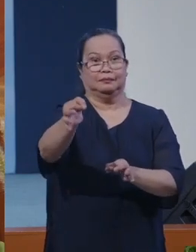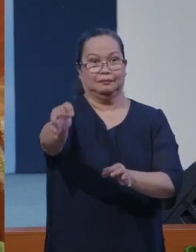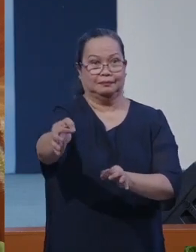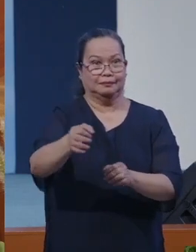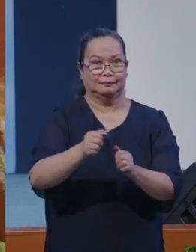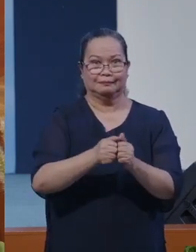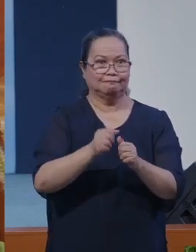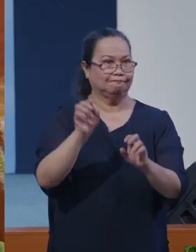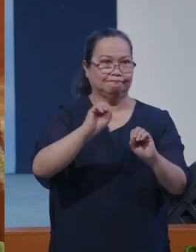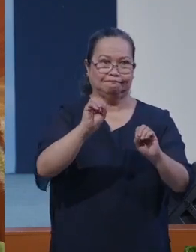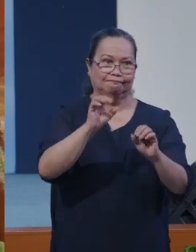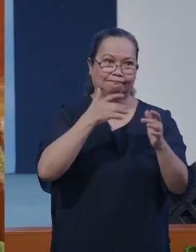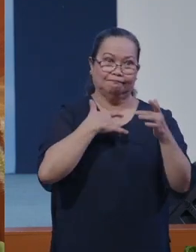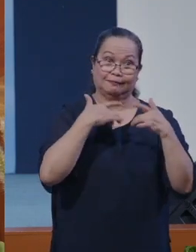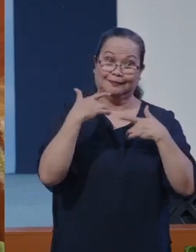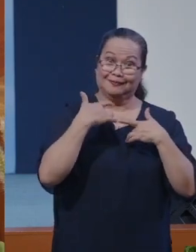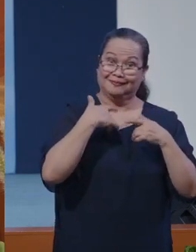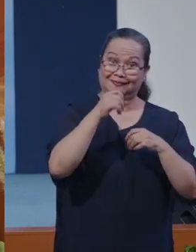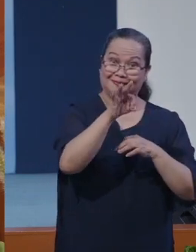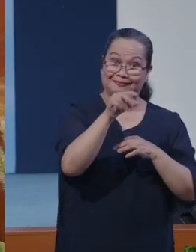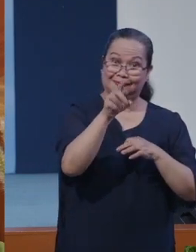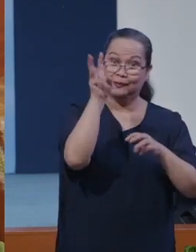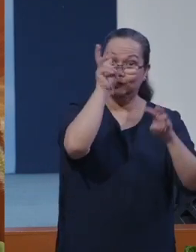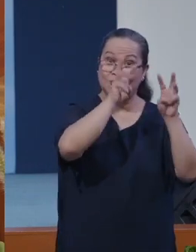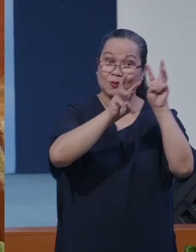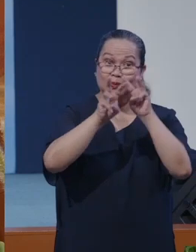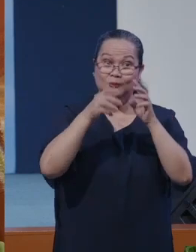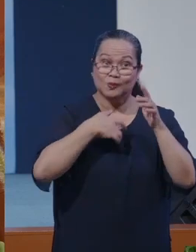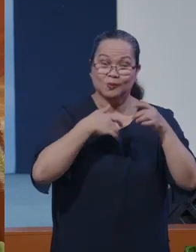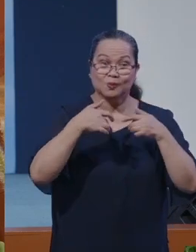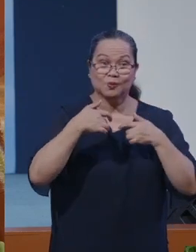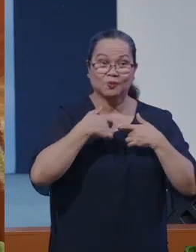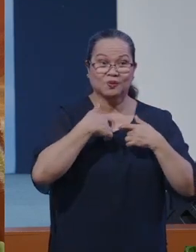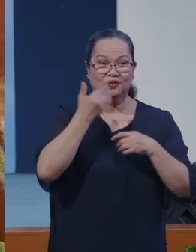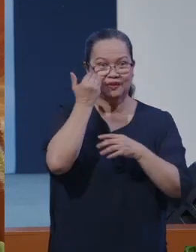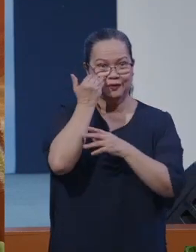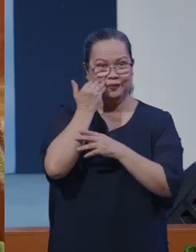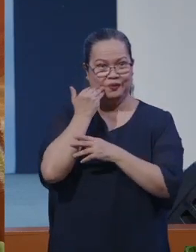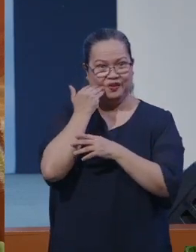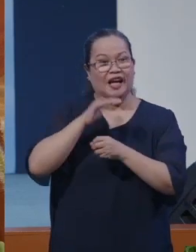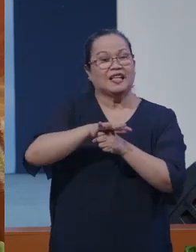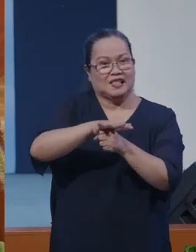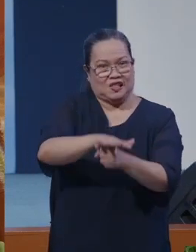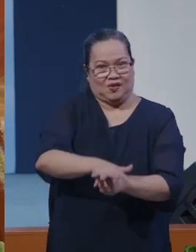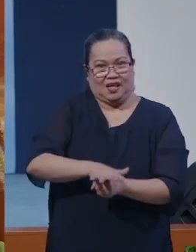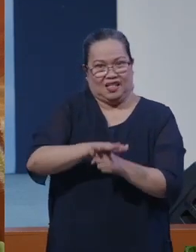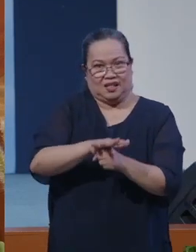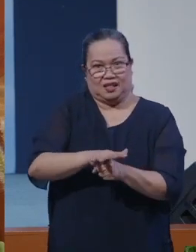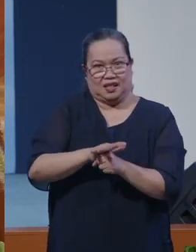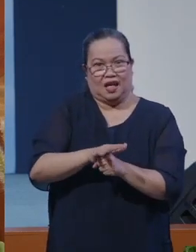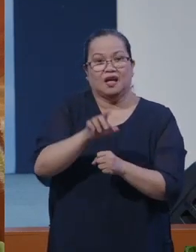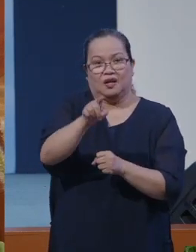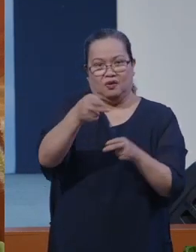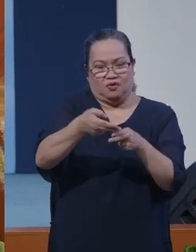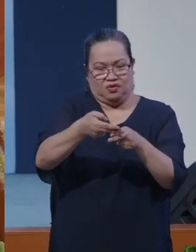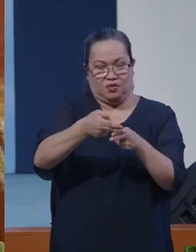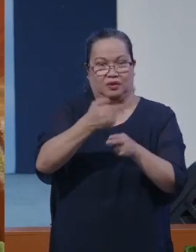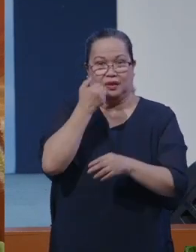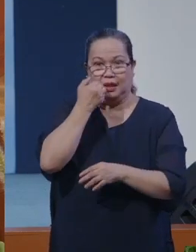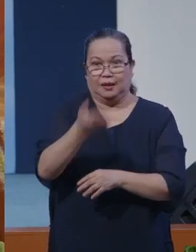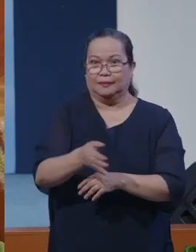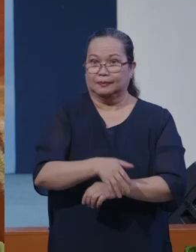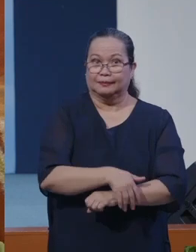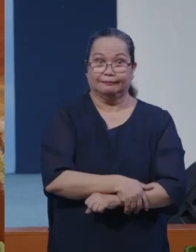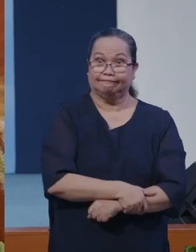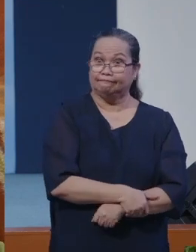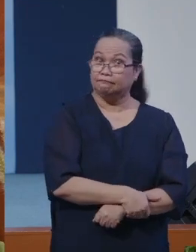ng pag-aalala. In fact, ang worry nakakabawas ng span of life. Dahil